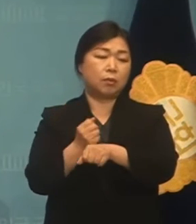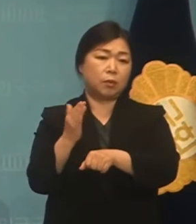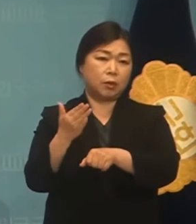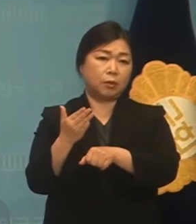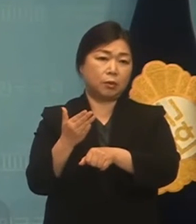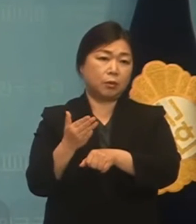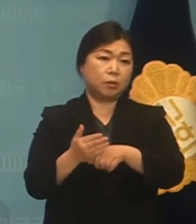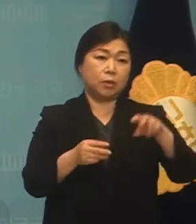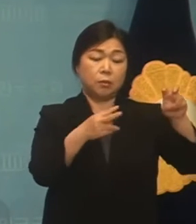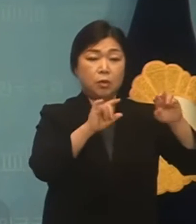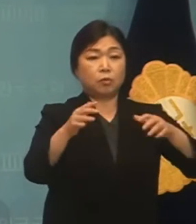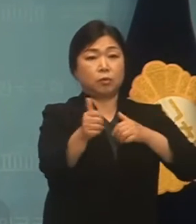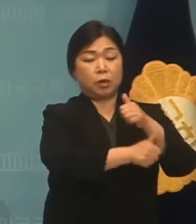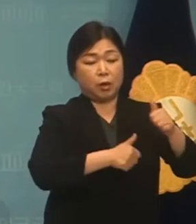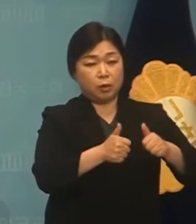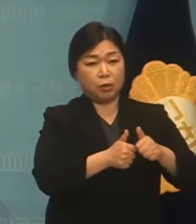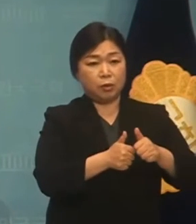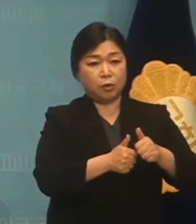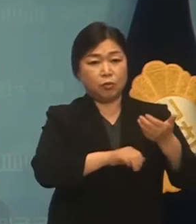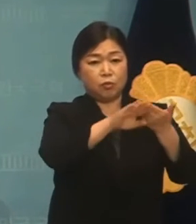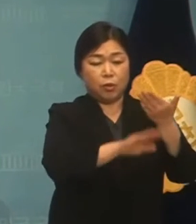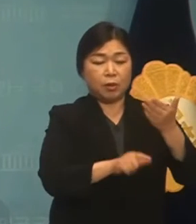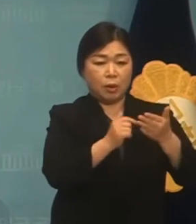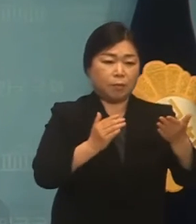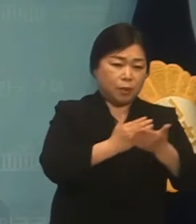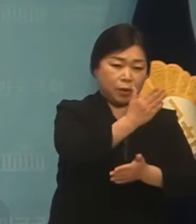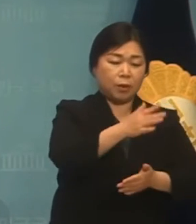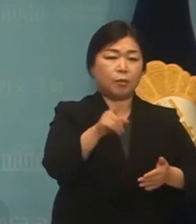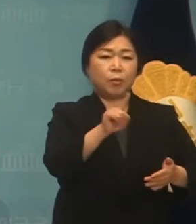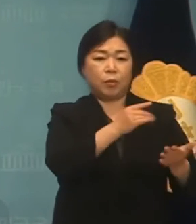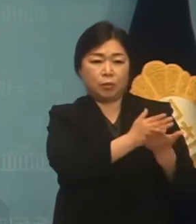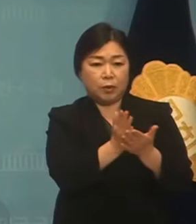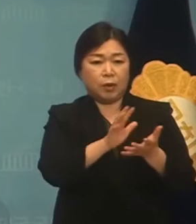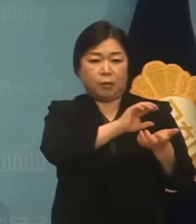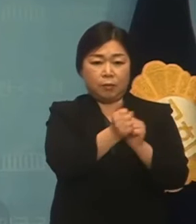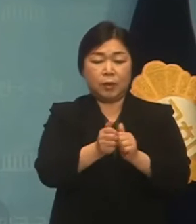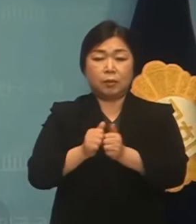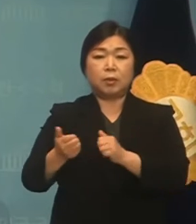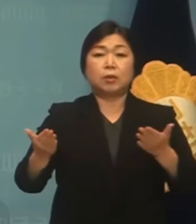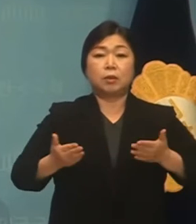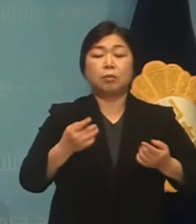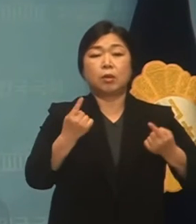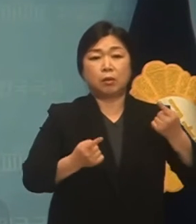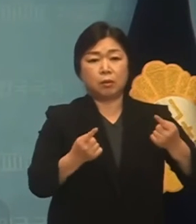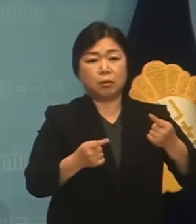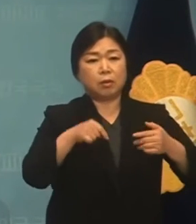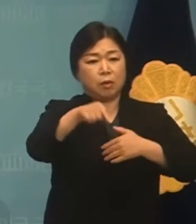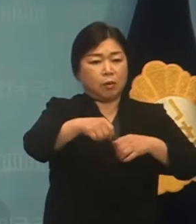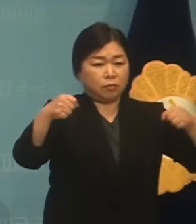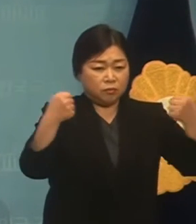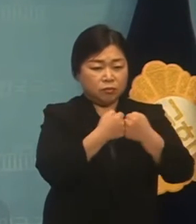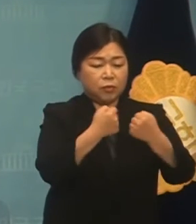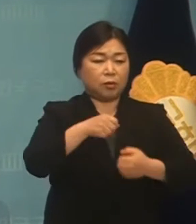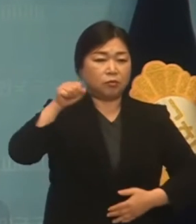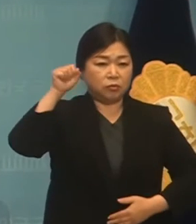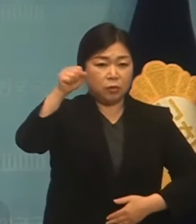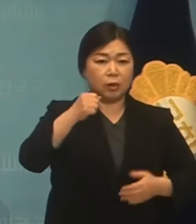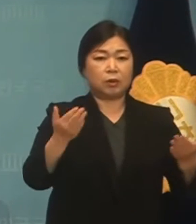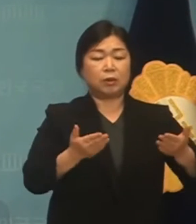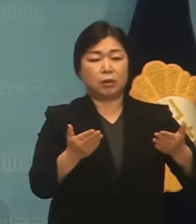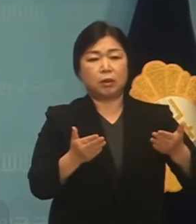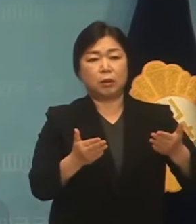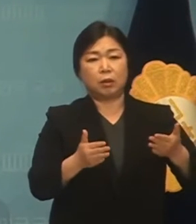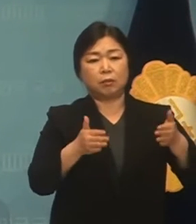20대 국회 후반 패스트 트랙 과정에서도 전략적인 협상보다는 당의 투쟁의 일변의